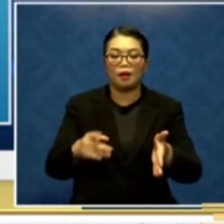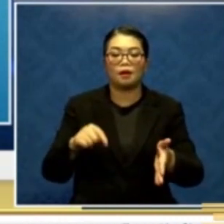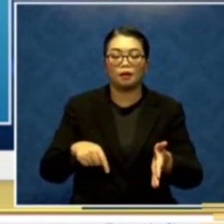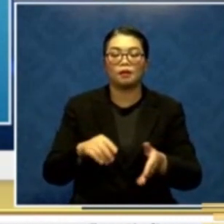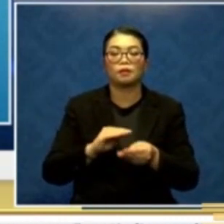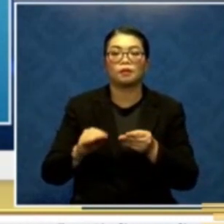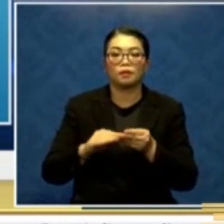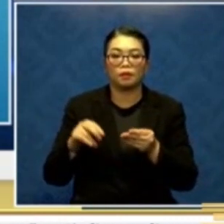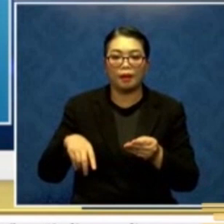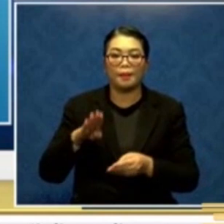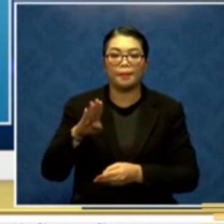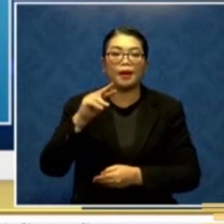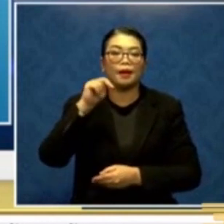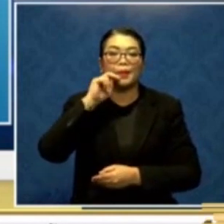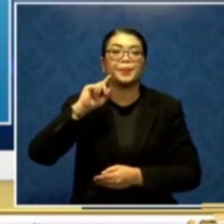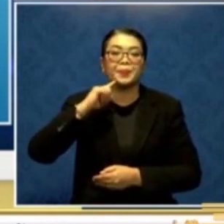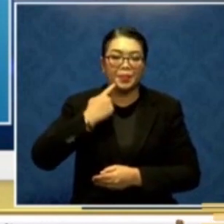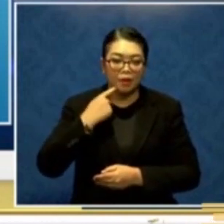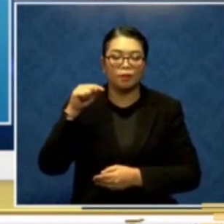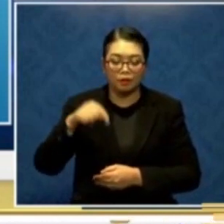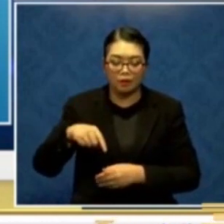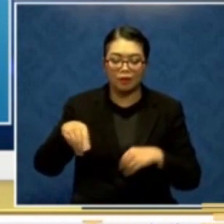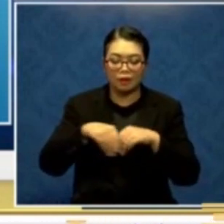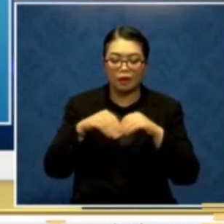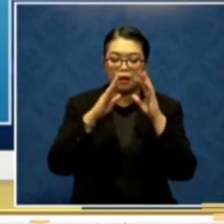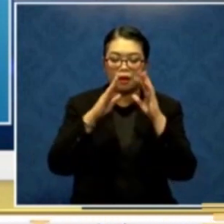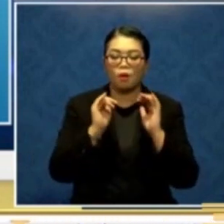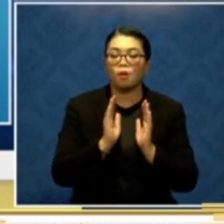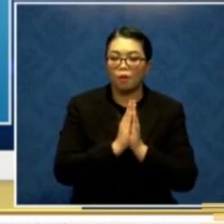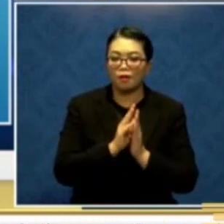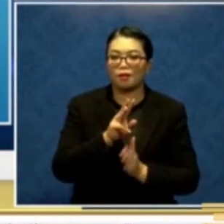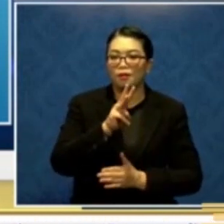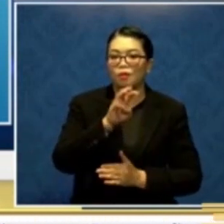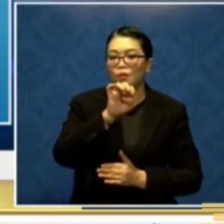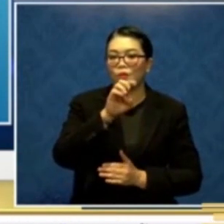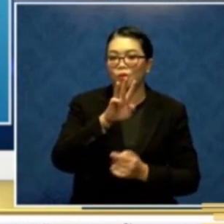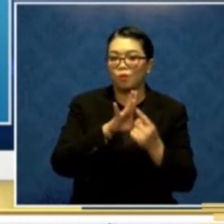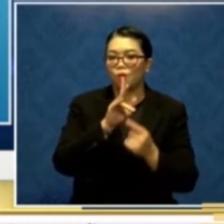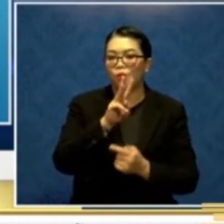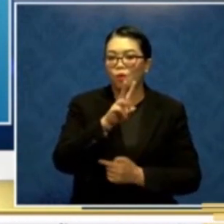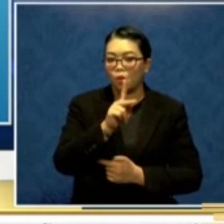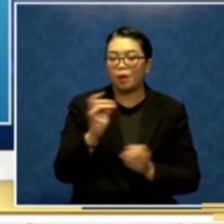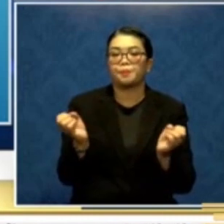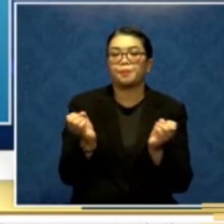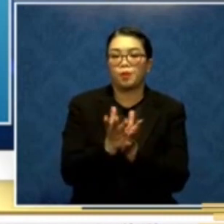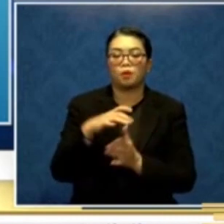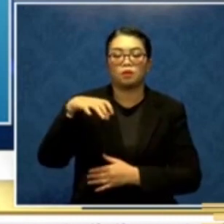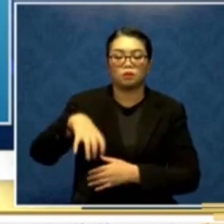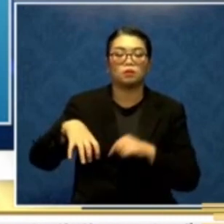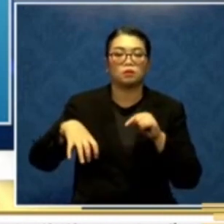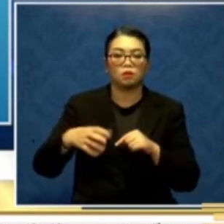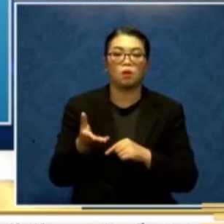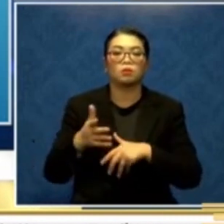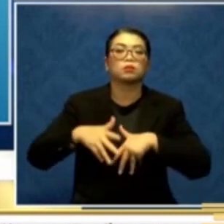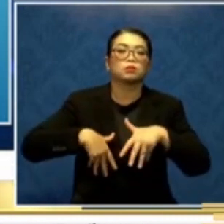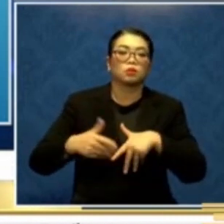ทนน บางน้ปรรวบรรเวณหน้าปากทางเข้าวดวิเวคตำศบบคร้รอำเผีวจง วภพwrightลืเกิดความเสียหายพี่น